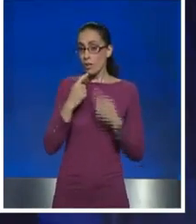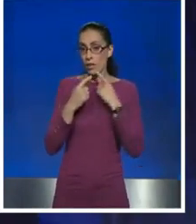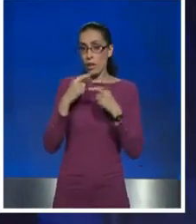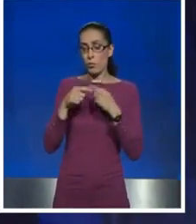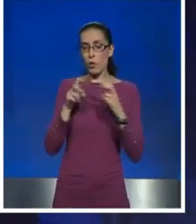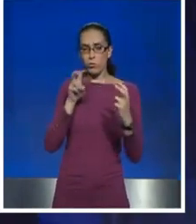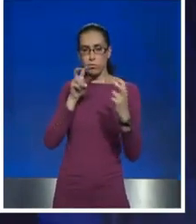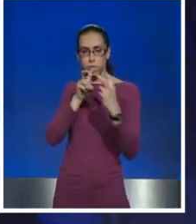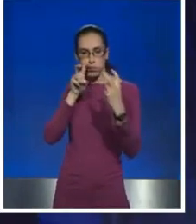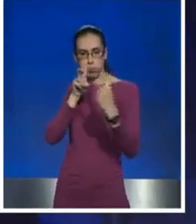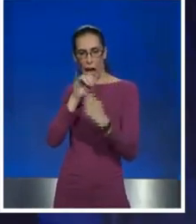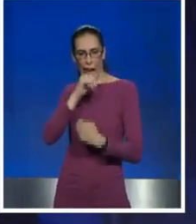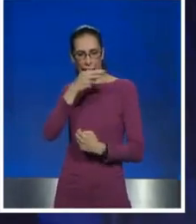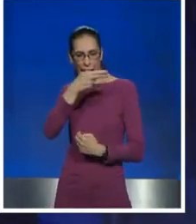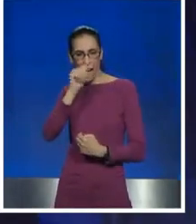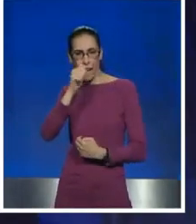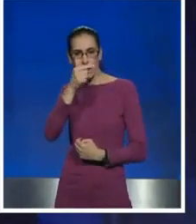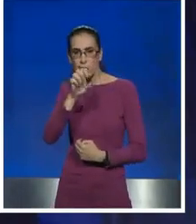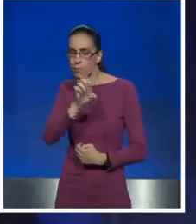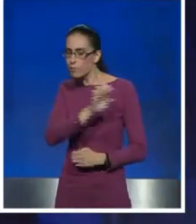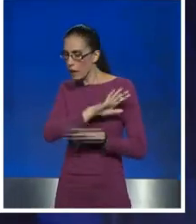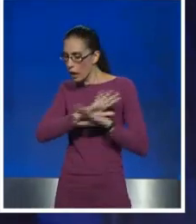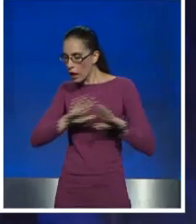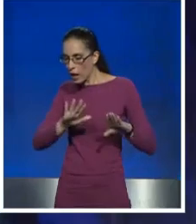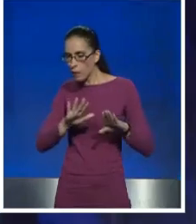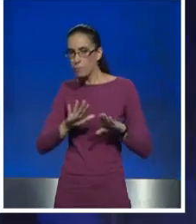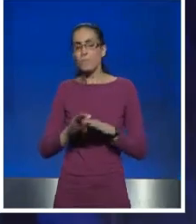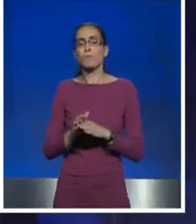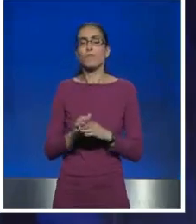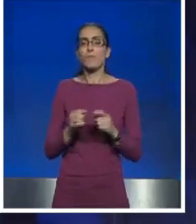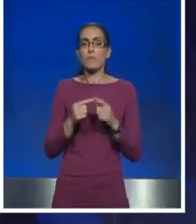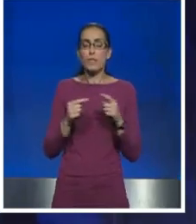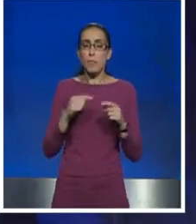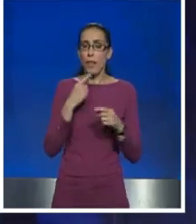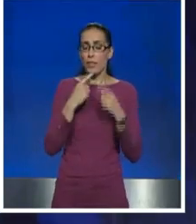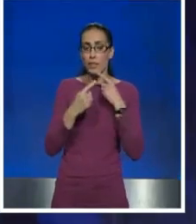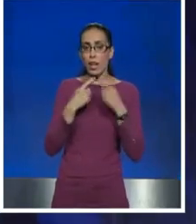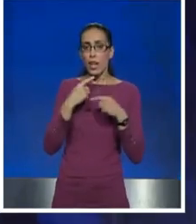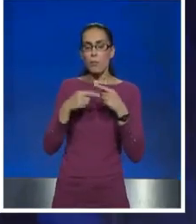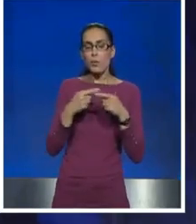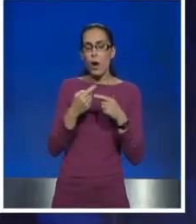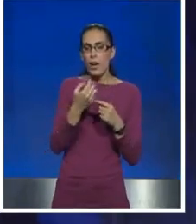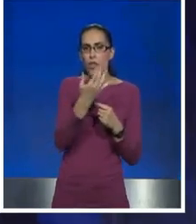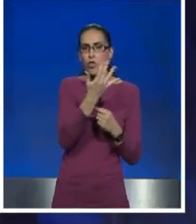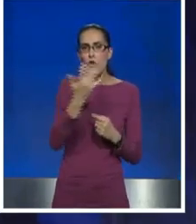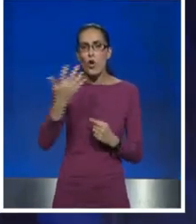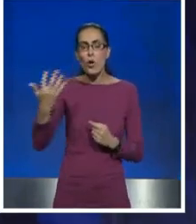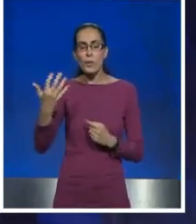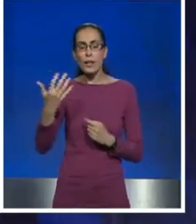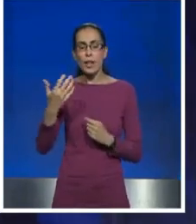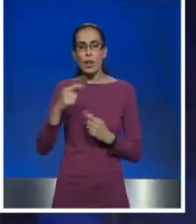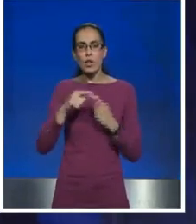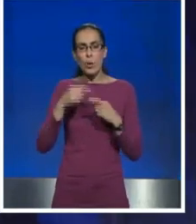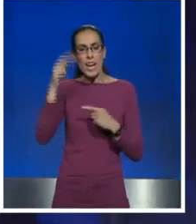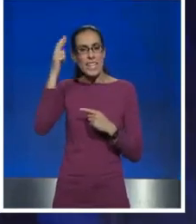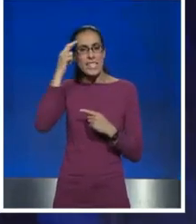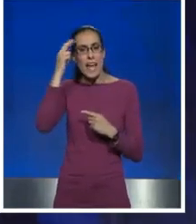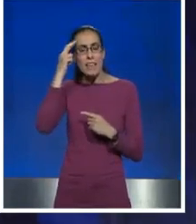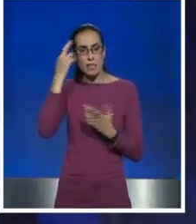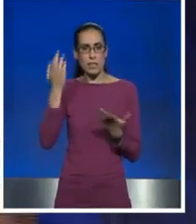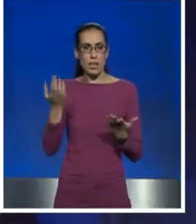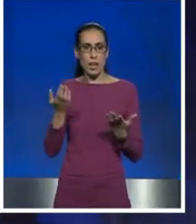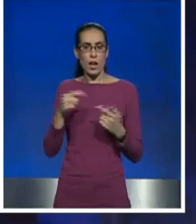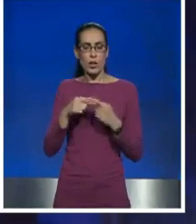għax hekk, dak jiena immaterjali minn fejn ġejjin. Aħna qed nitkellmu fuq ċifri u fuq loġika għal pajjiż